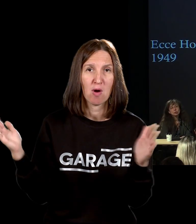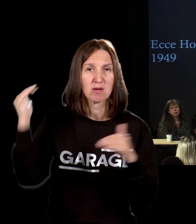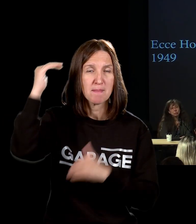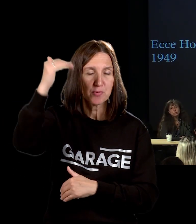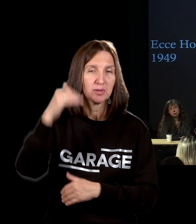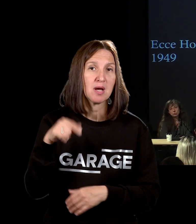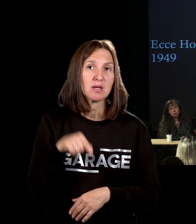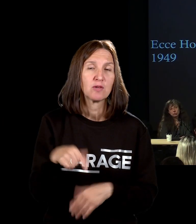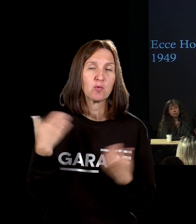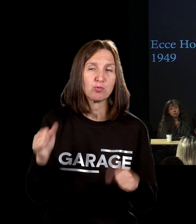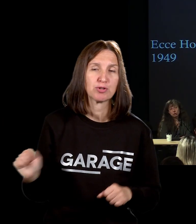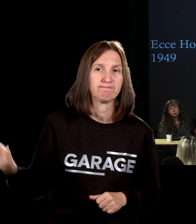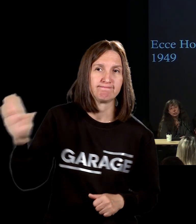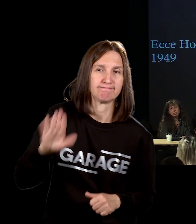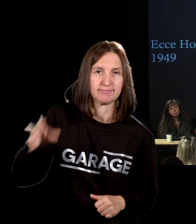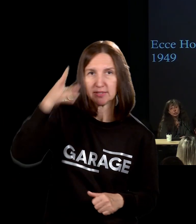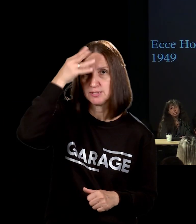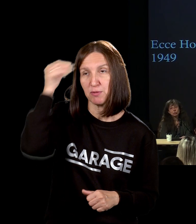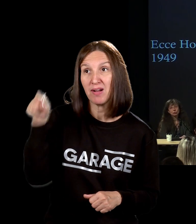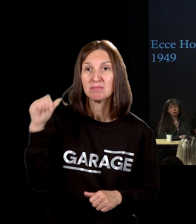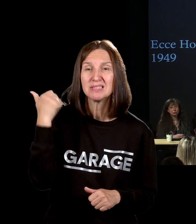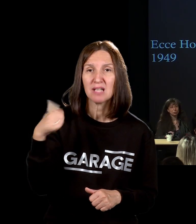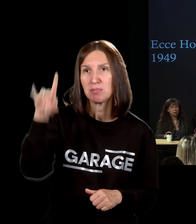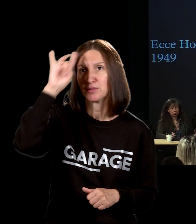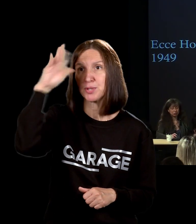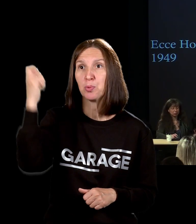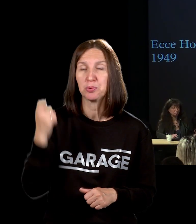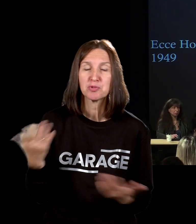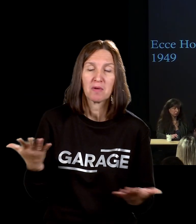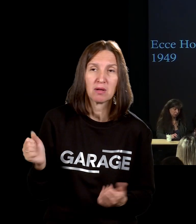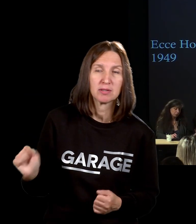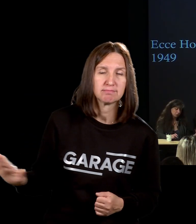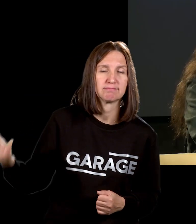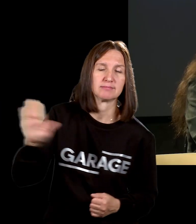странным образом забывают. А вы самых знаменитых художников, в общем, как-то